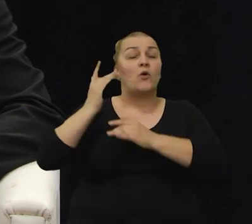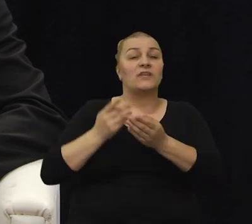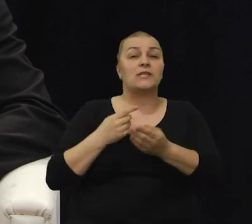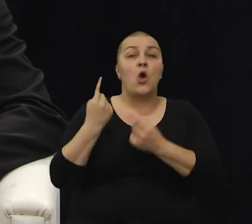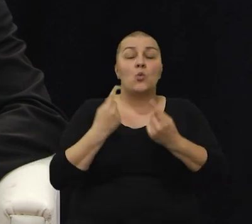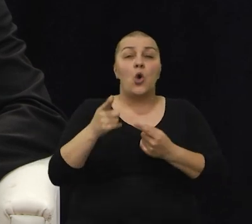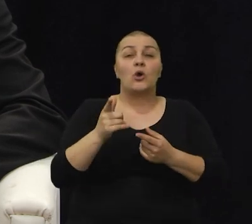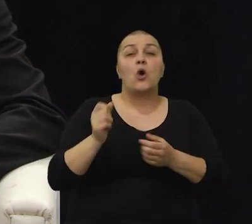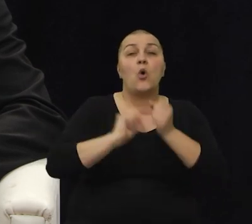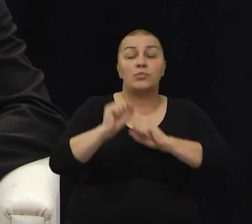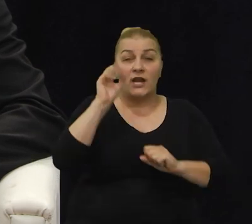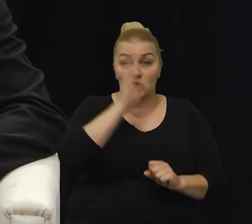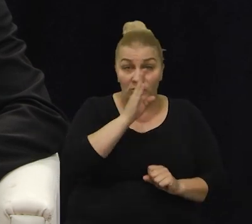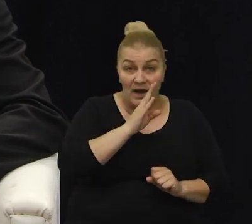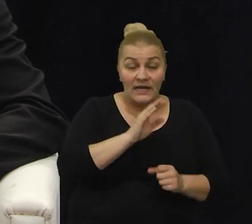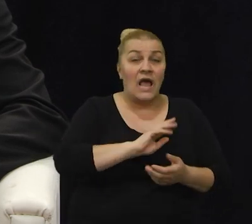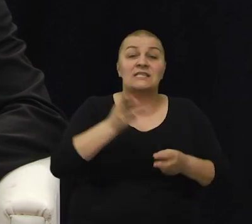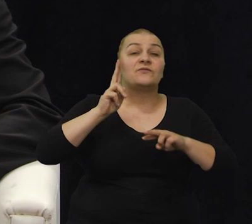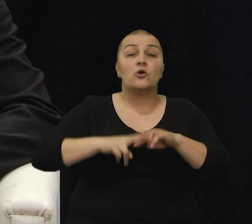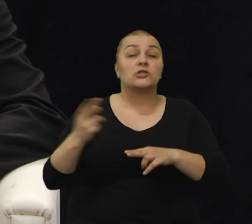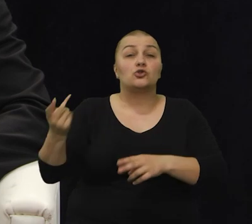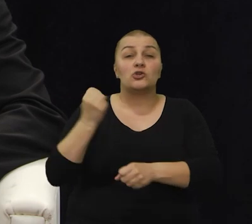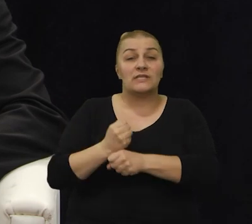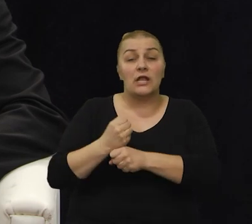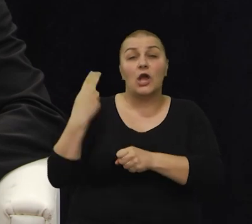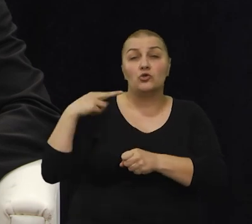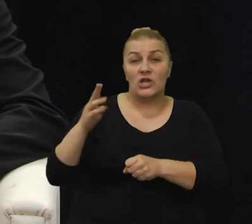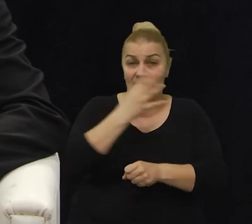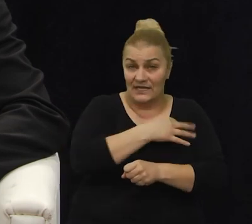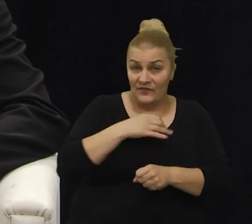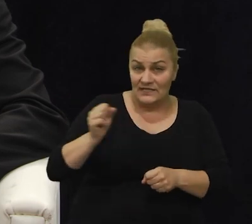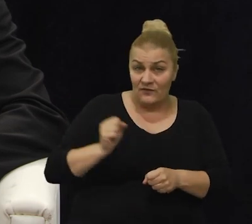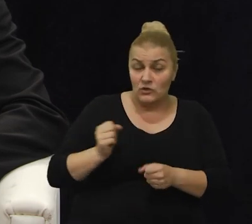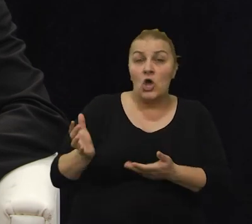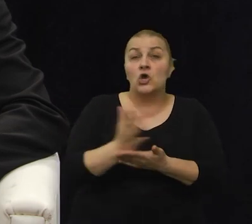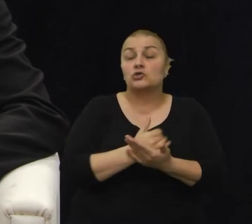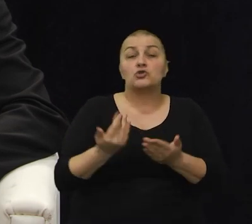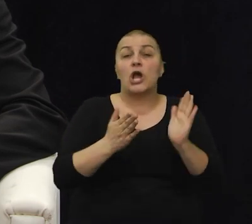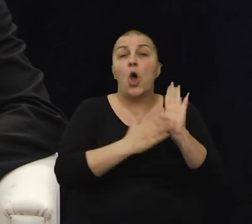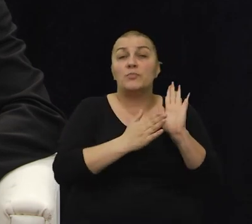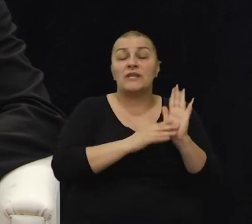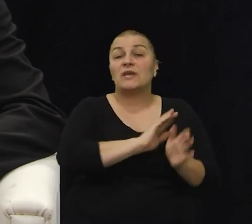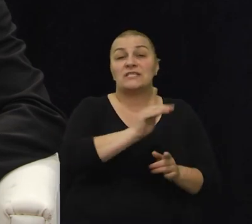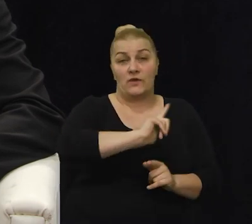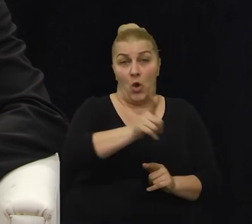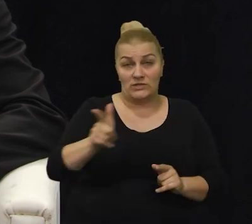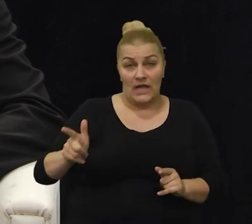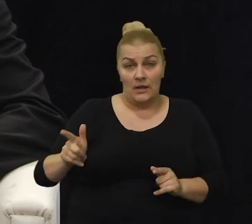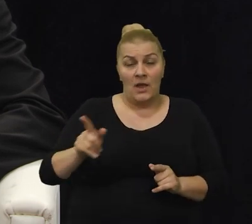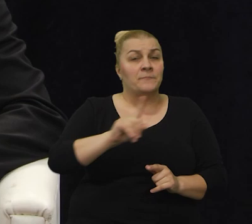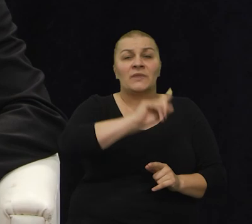povijesna uloga u obrani Šibenika, a sve ono ostalo što si radio kao časnik hrvatske vojske služilo je kao primjer svim